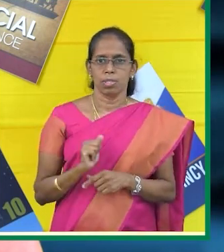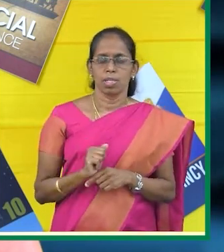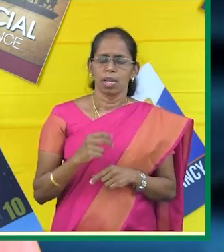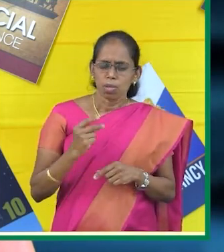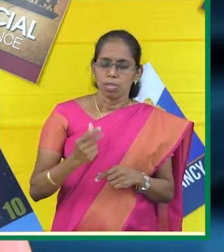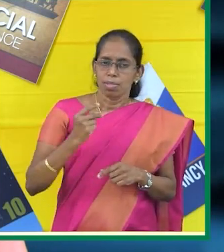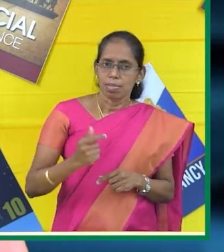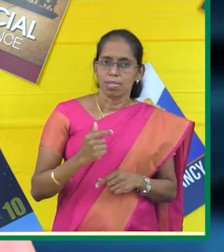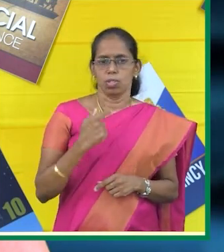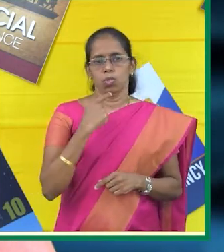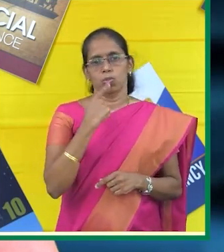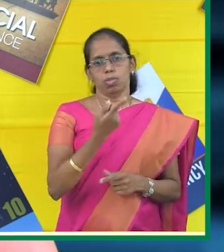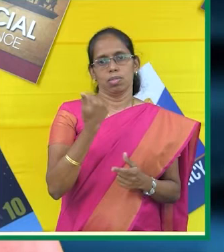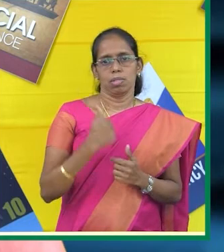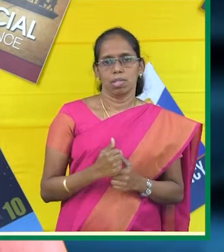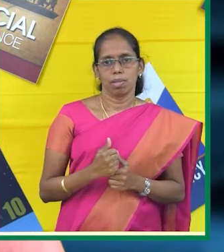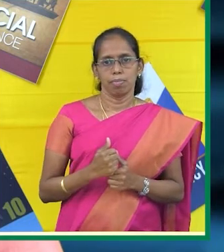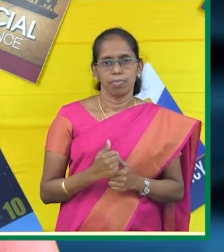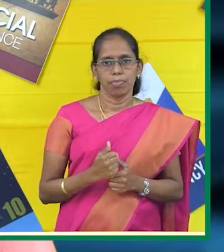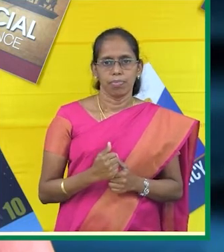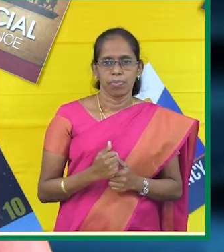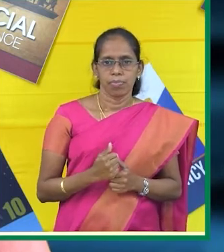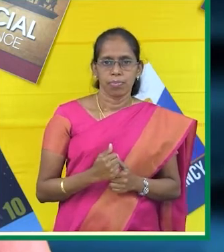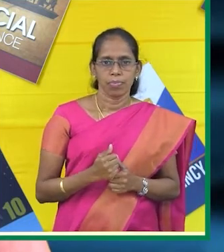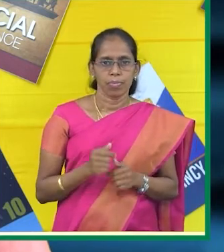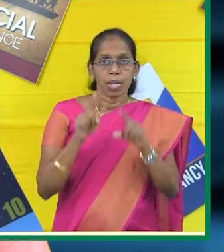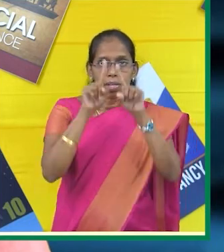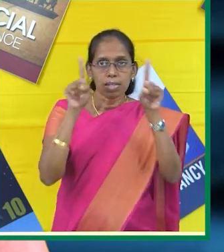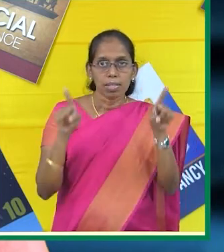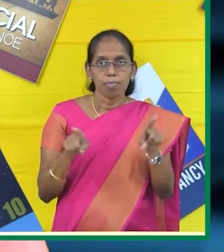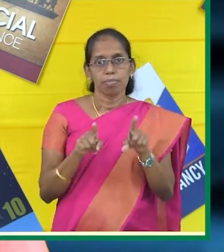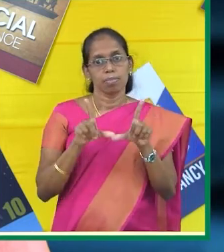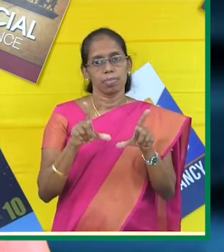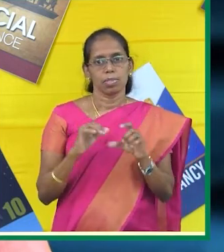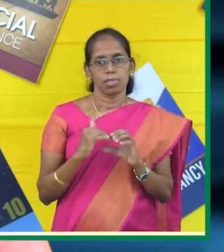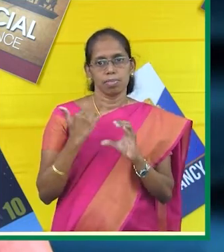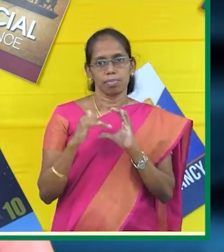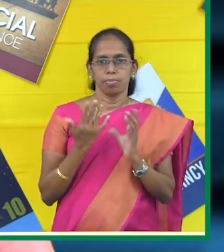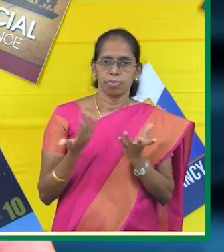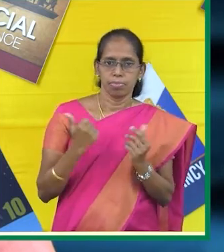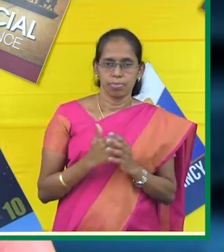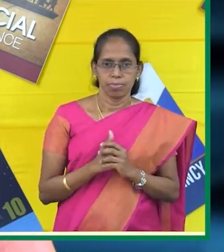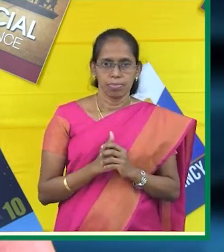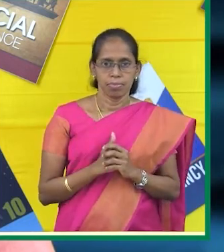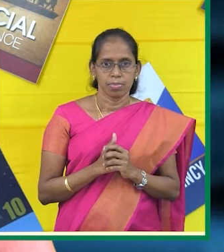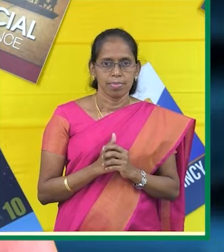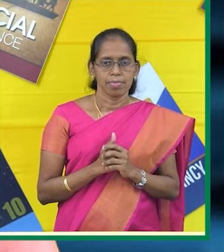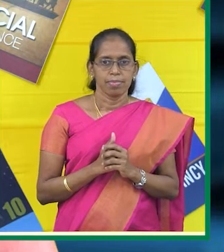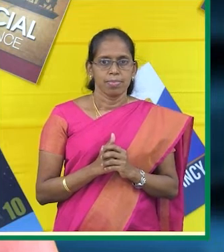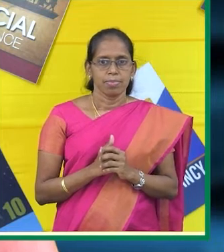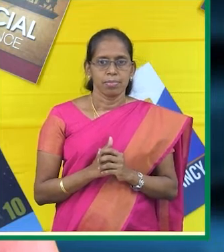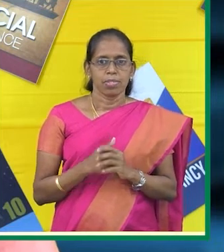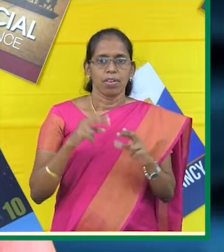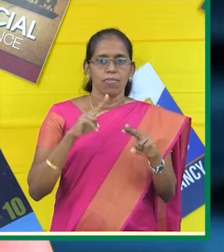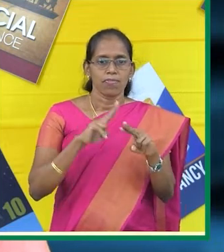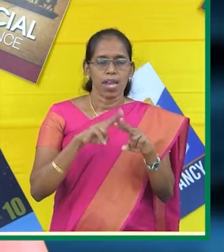அவ்வப்போதே சொல்லவும் செய்கிறார்கள், அதற்கான காட்சிகளையும் அனுப்புகிறார்கள். அப்படி அவர்